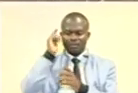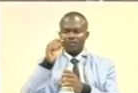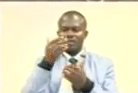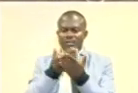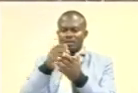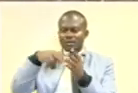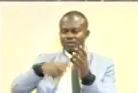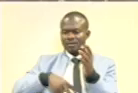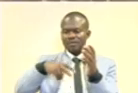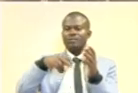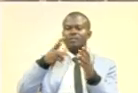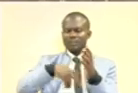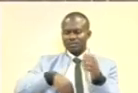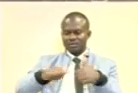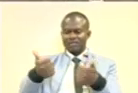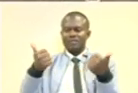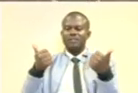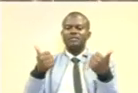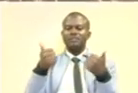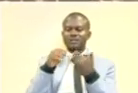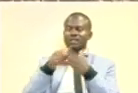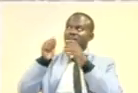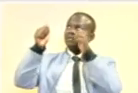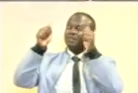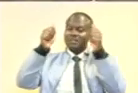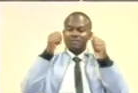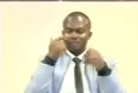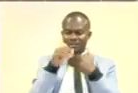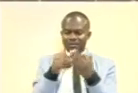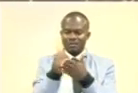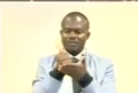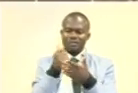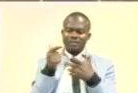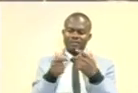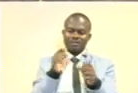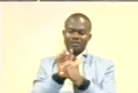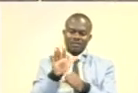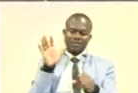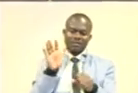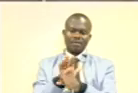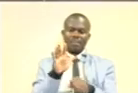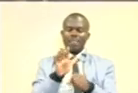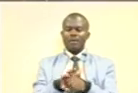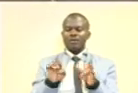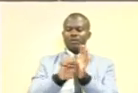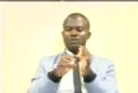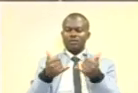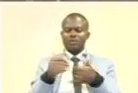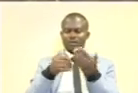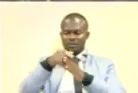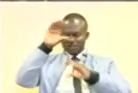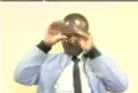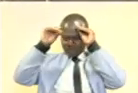kwisomesha ndayisomera ibyapa nabyo ndabyisomera byafashe byinshi cyane ubu ngubu ndi